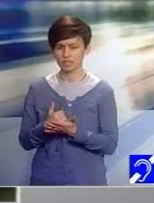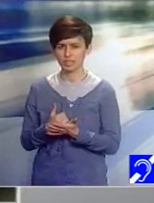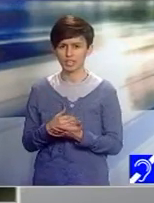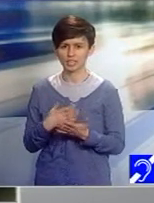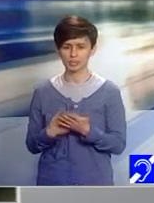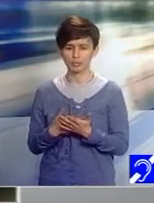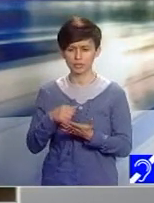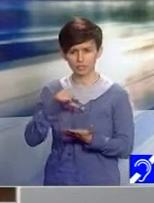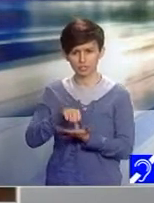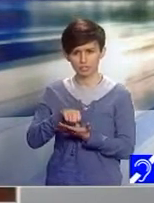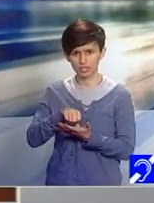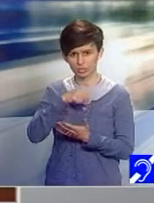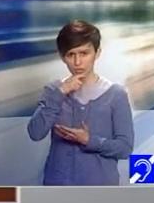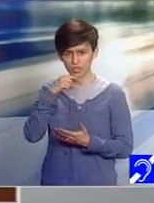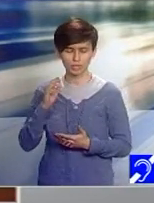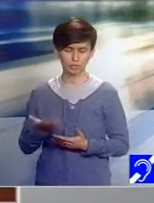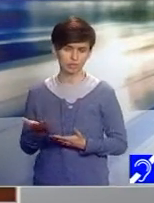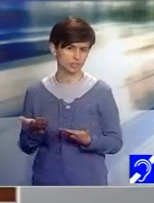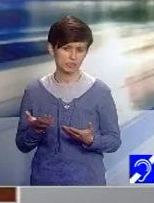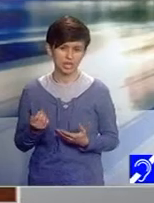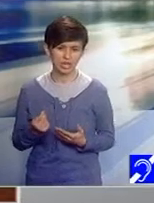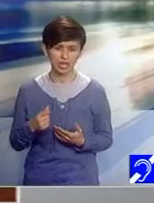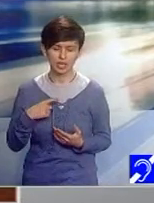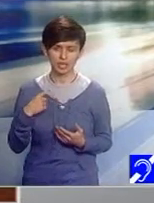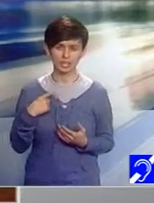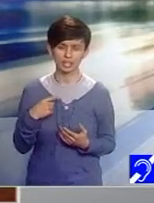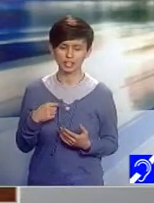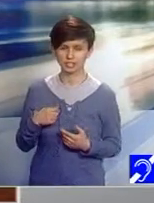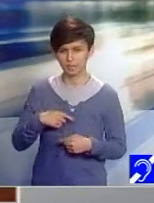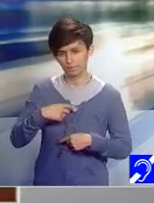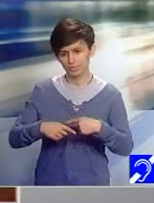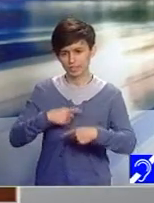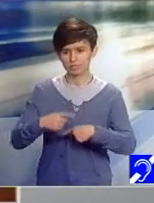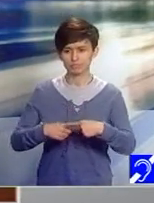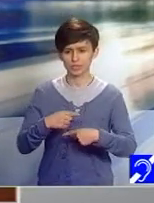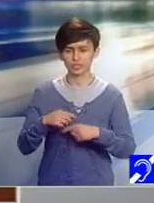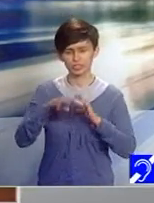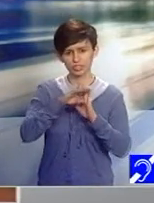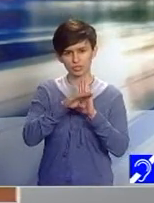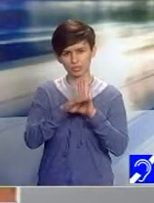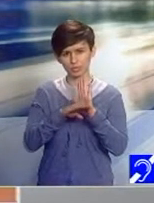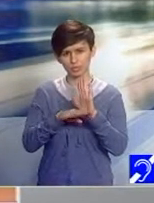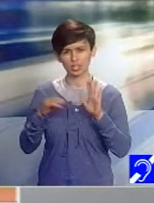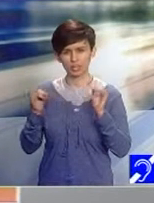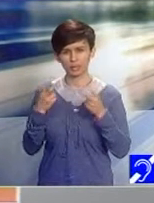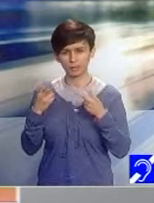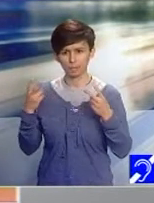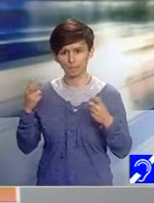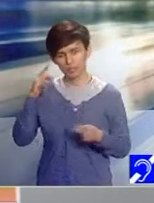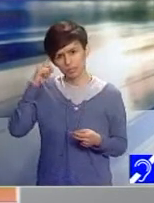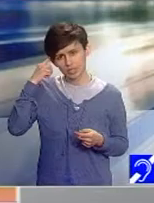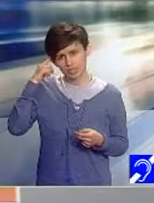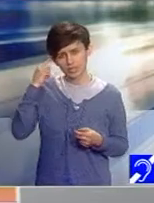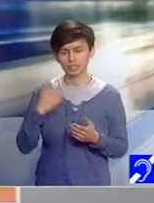pentru Centrul Rus, care, cum v-am spus, se încadrează într-un ciclu de programe, evenimente concepute